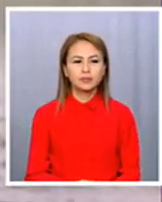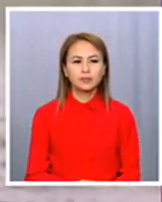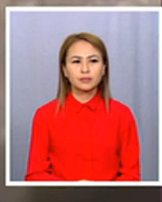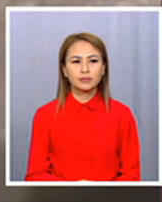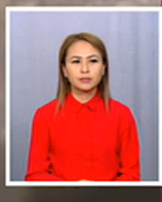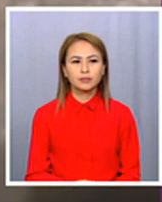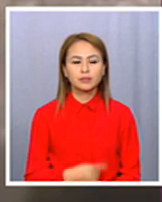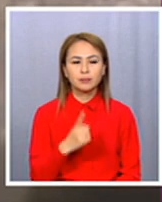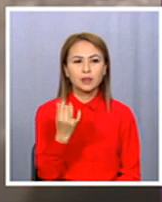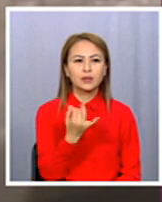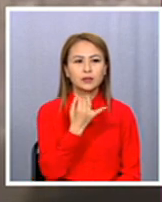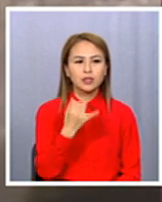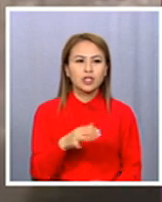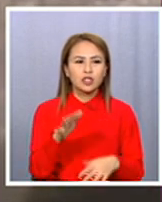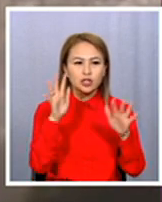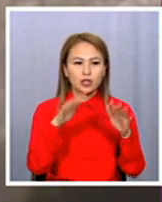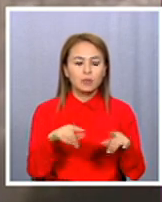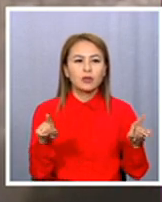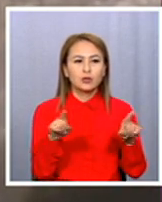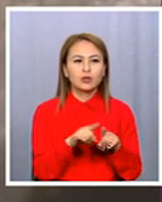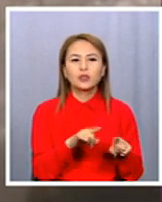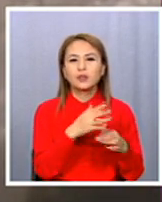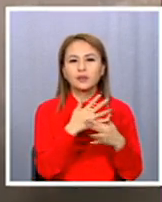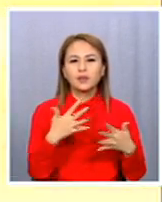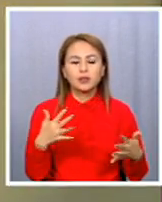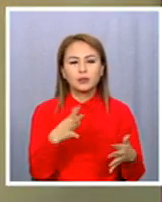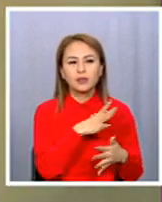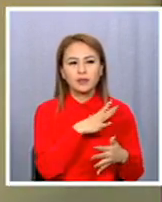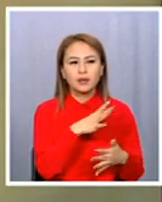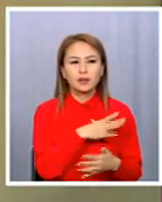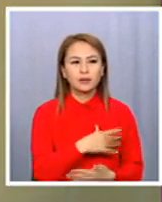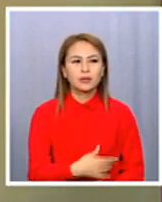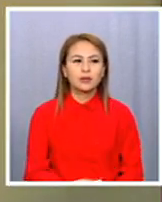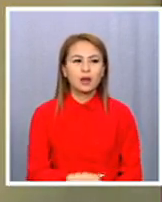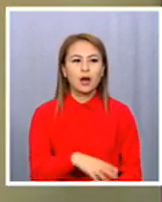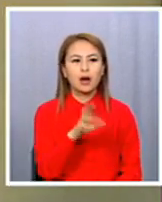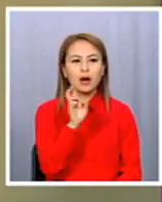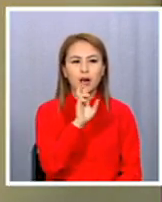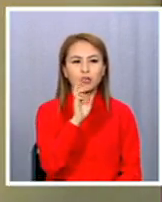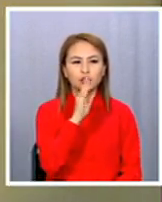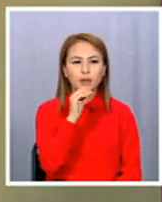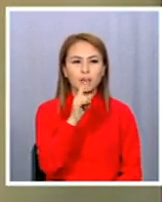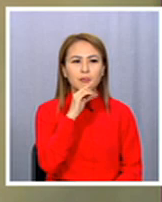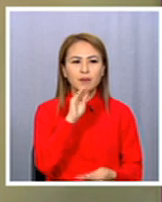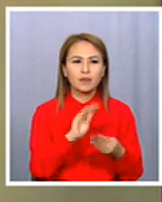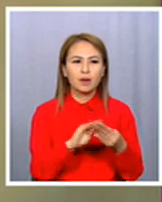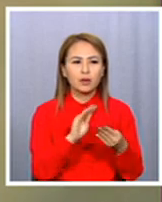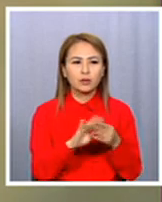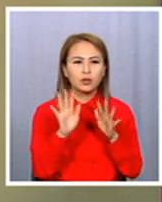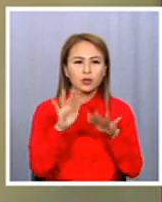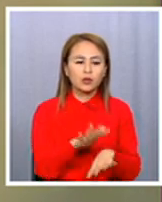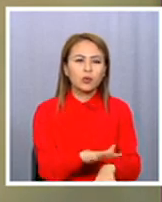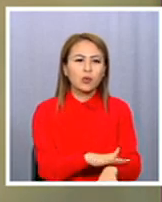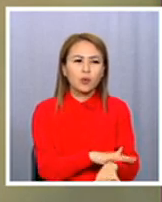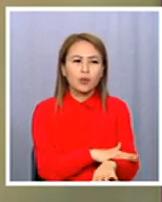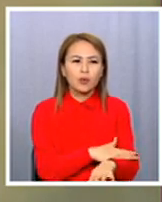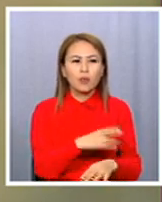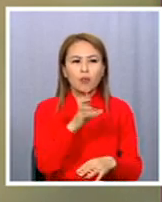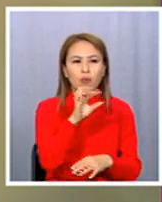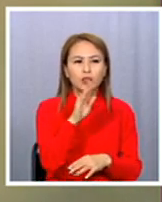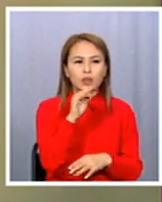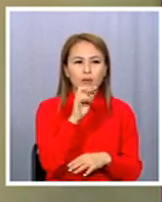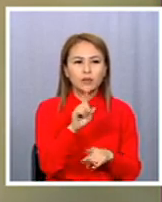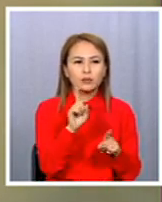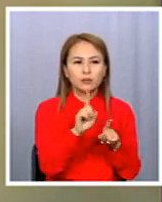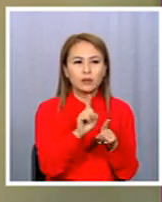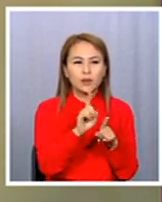Бір қызығы, жаңбырдың да бірнеше түрі бар. Ендеше атап өтсек, ақ жаңбыр бір қалыпта толассыз ұзақ жауады. Боз жаңбыр